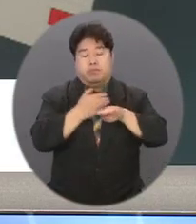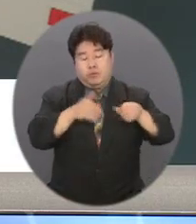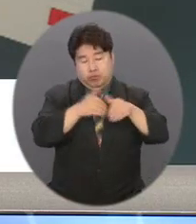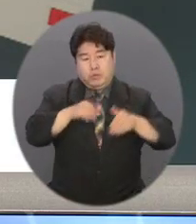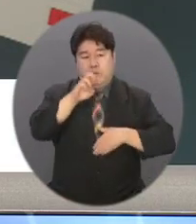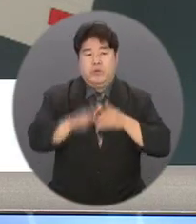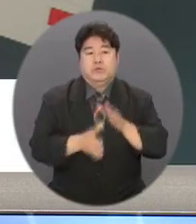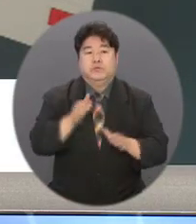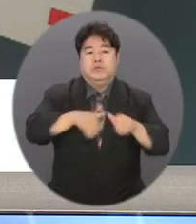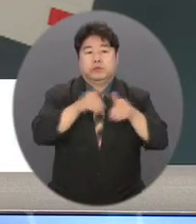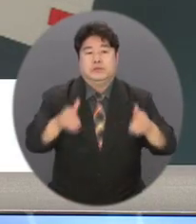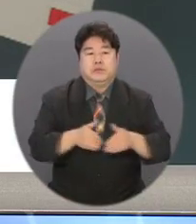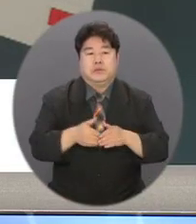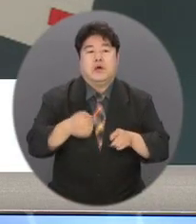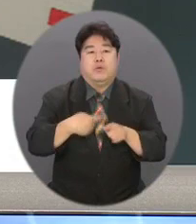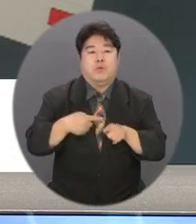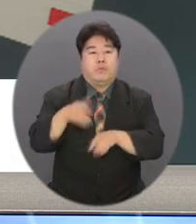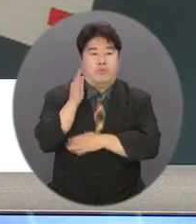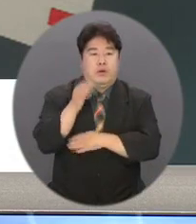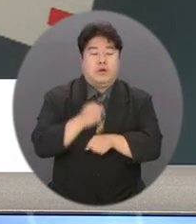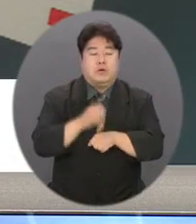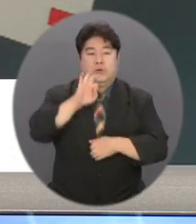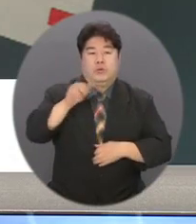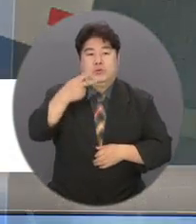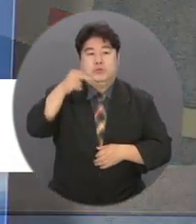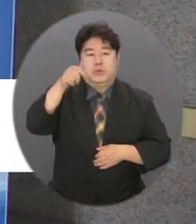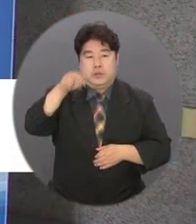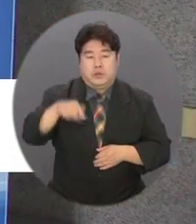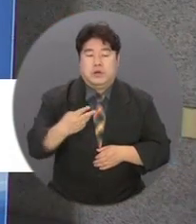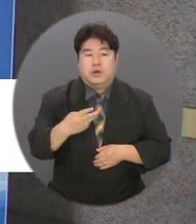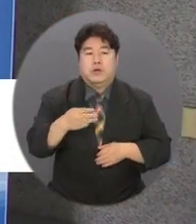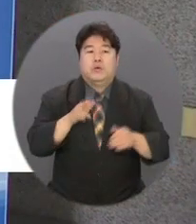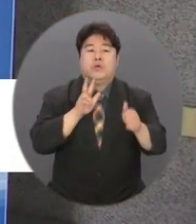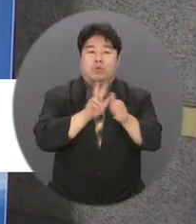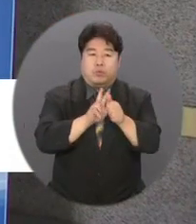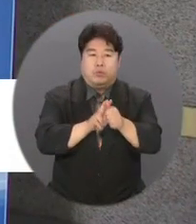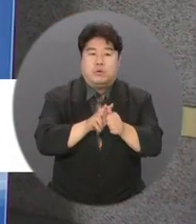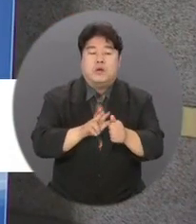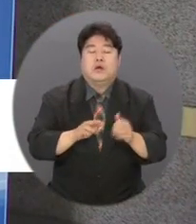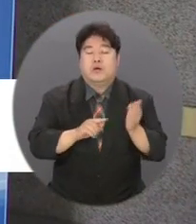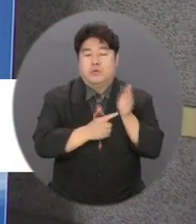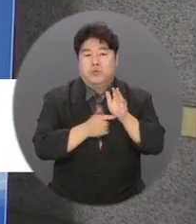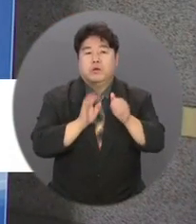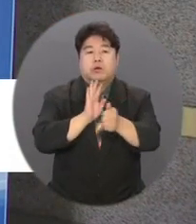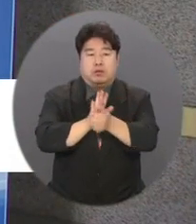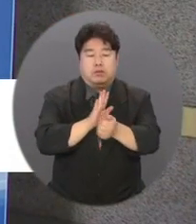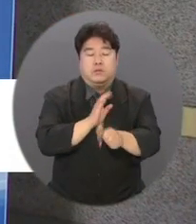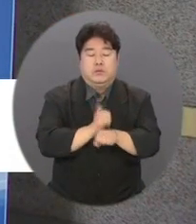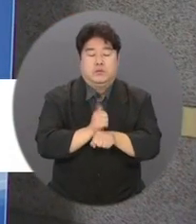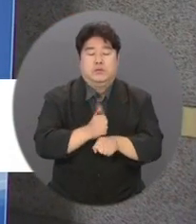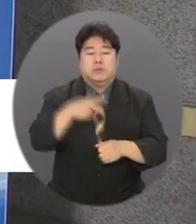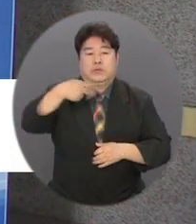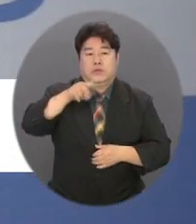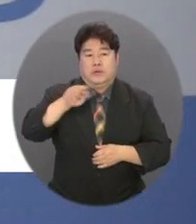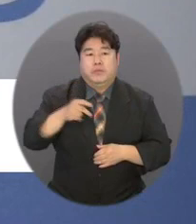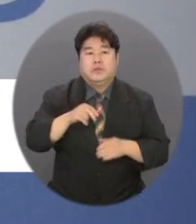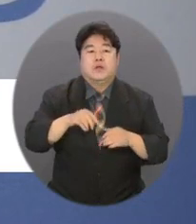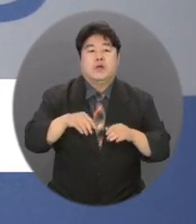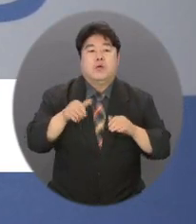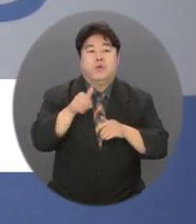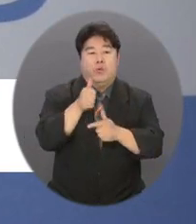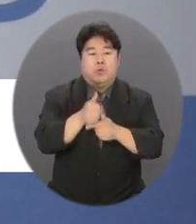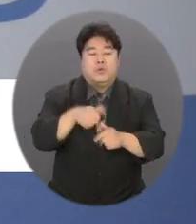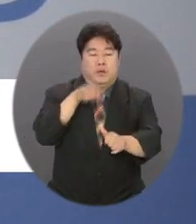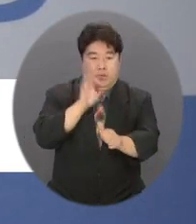광주시당 은 논평을 내고 윤석열 후보를 공개 지지하는 서민 교수의 호남 비하 발언을 비판했습니다